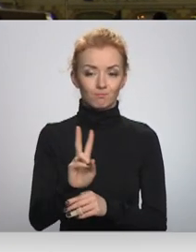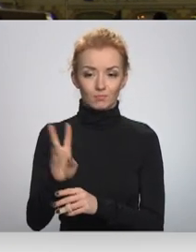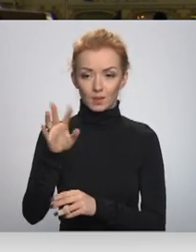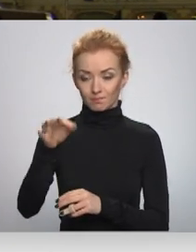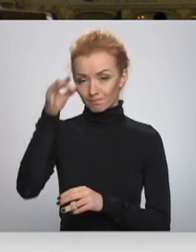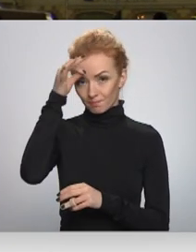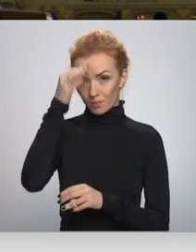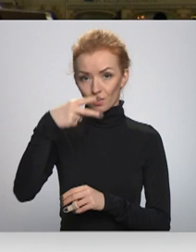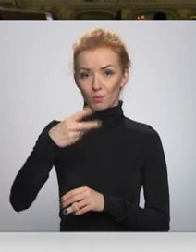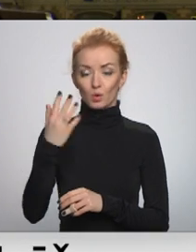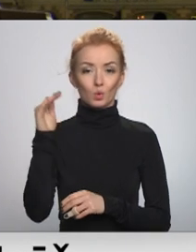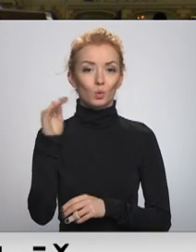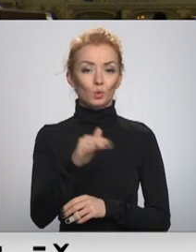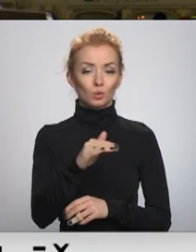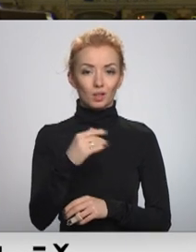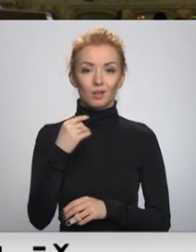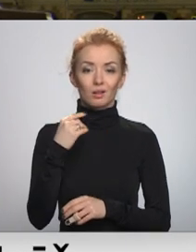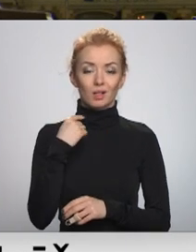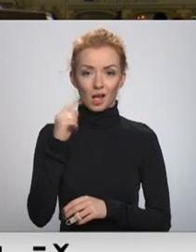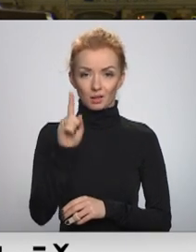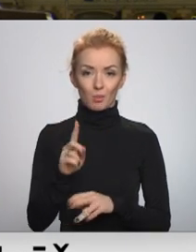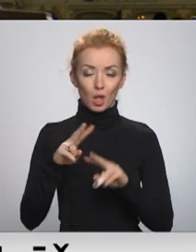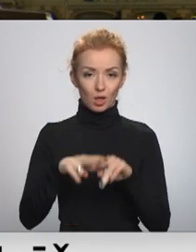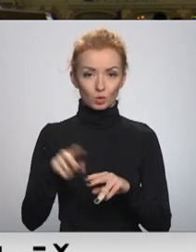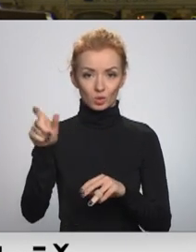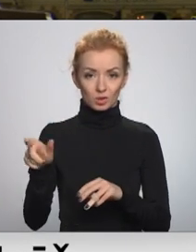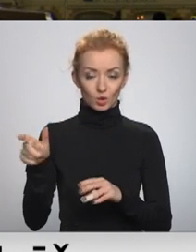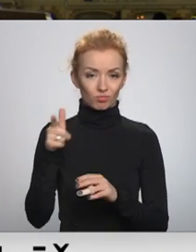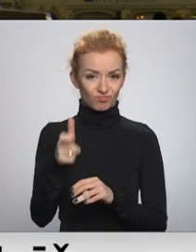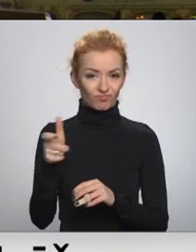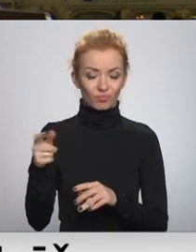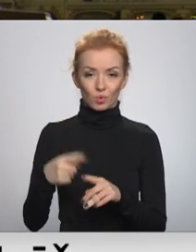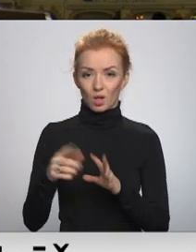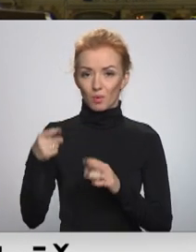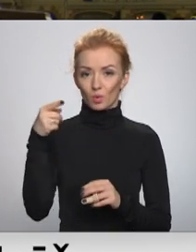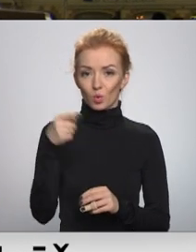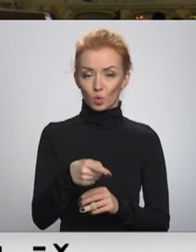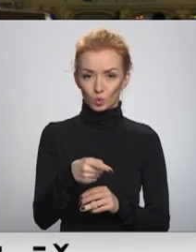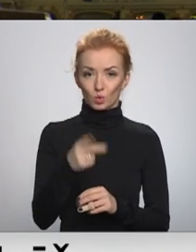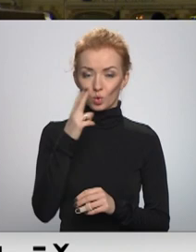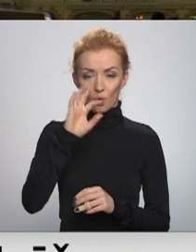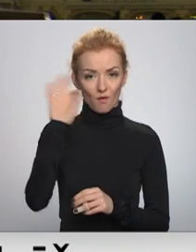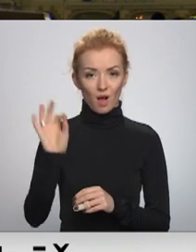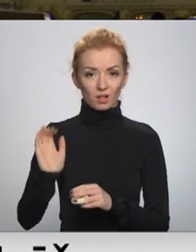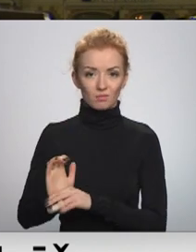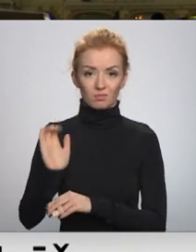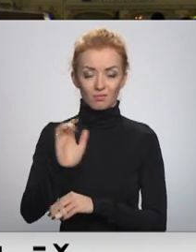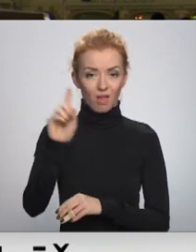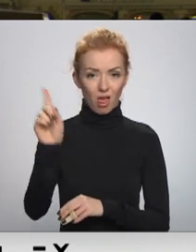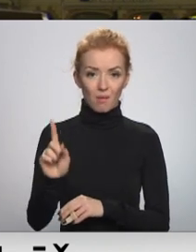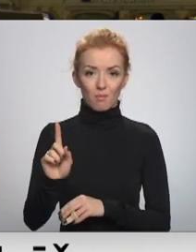ap 25 tūkstošiem Rīgas geto ieslodzīto nošaušanu un ap 1000 no Vācijas deportēto